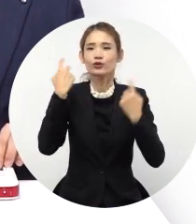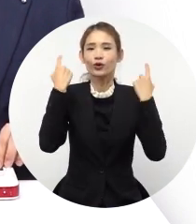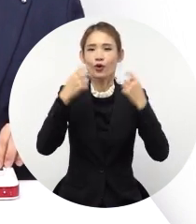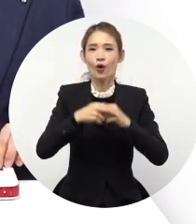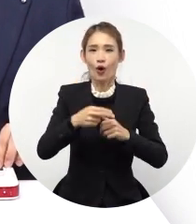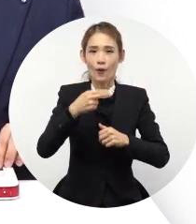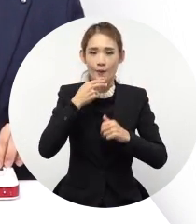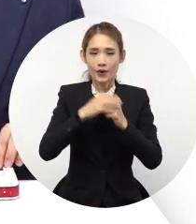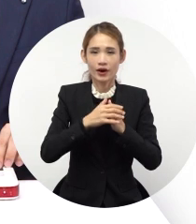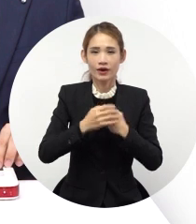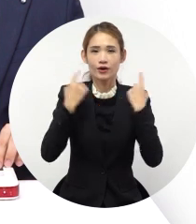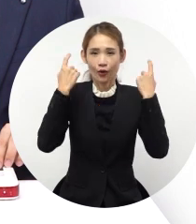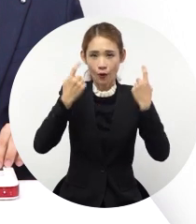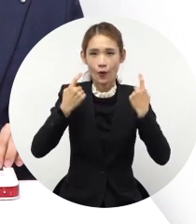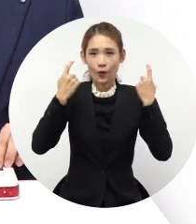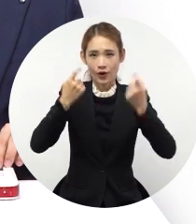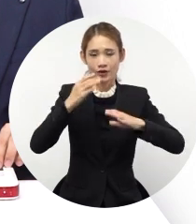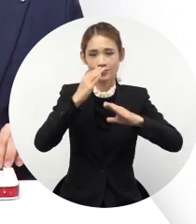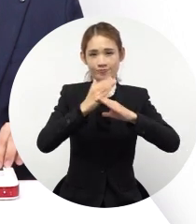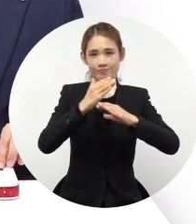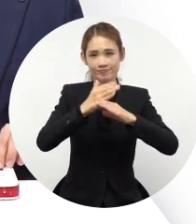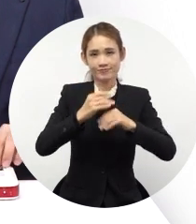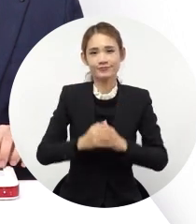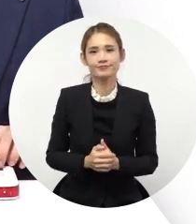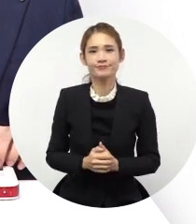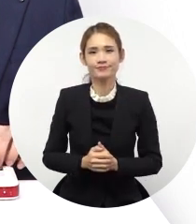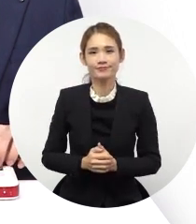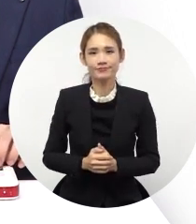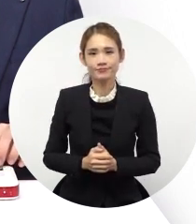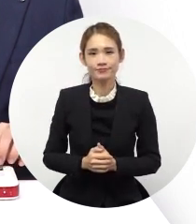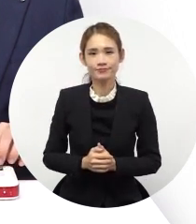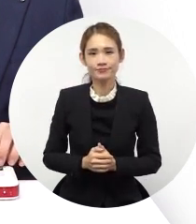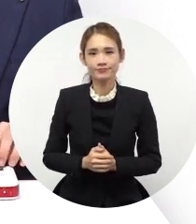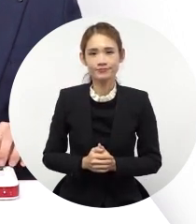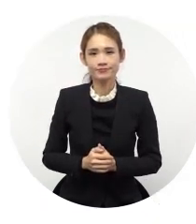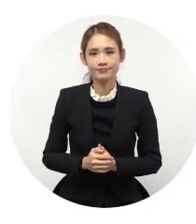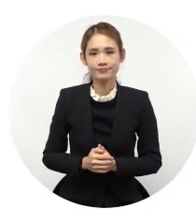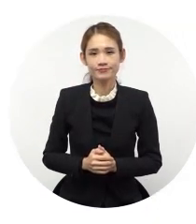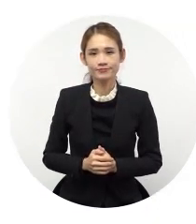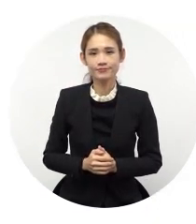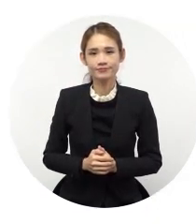합니다. 이 부분도 많이 일어나고 있다라고 말씀을 드리겠습니다.